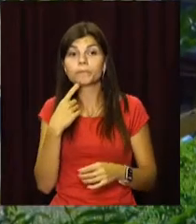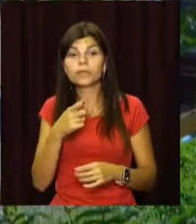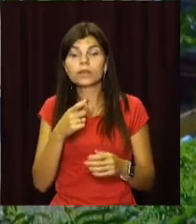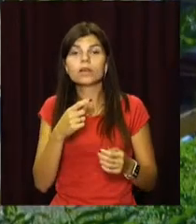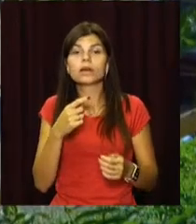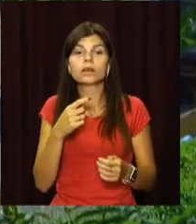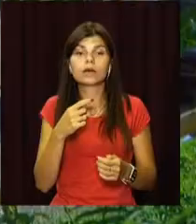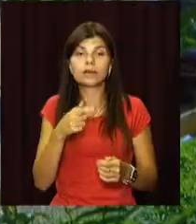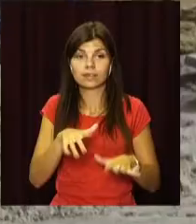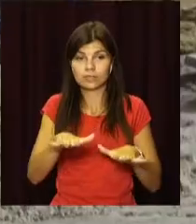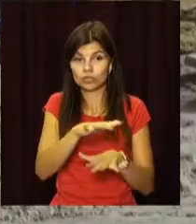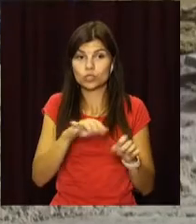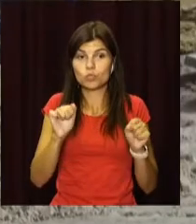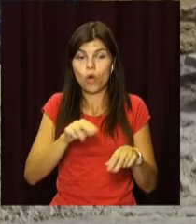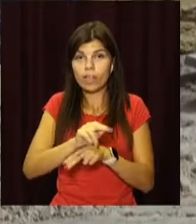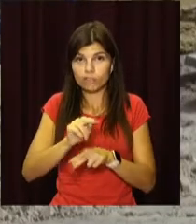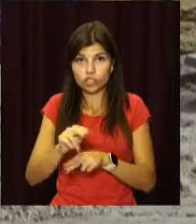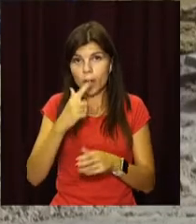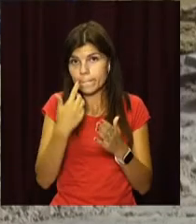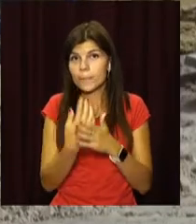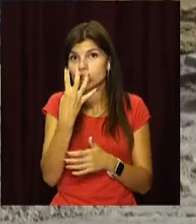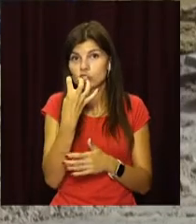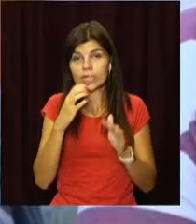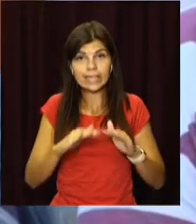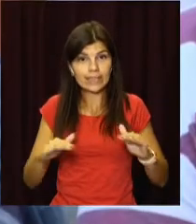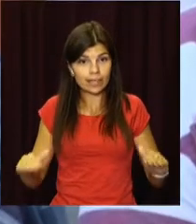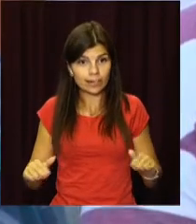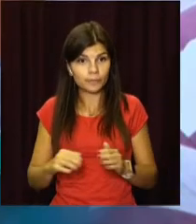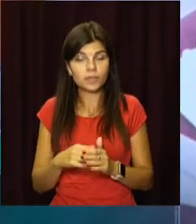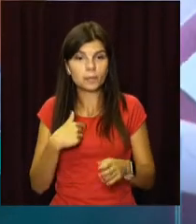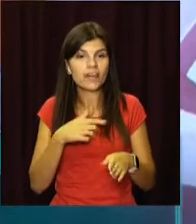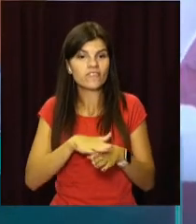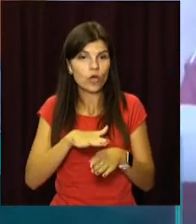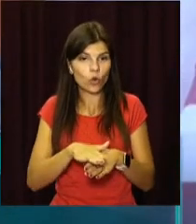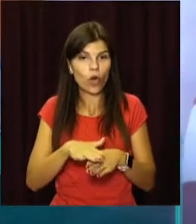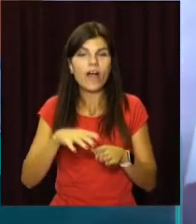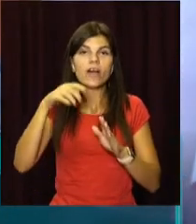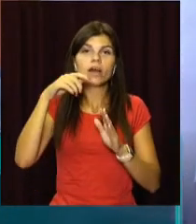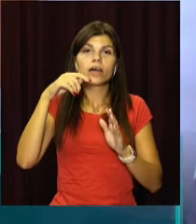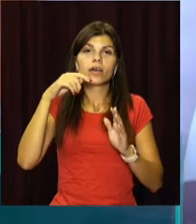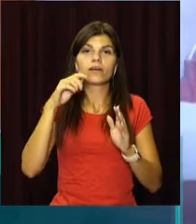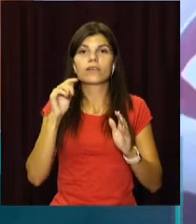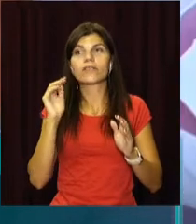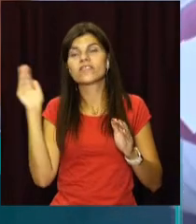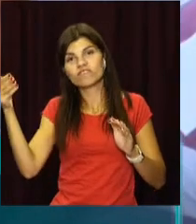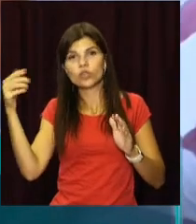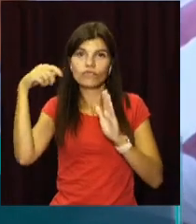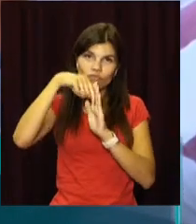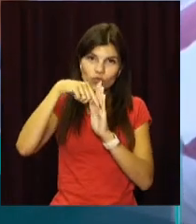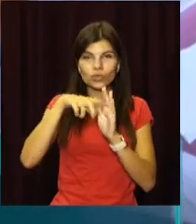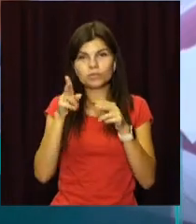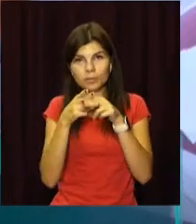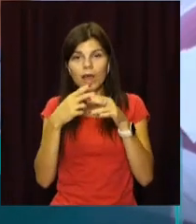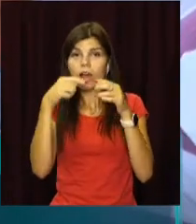цьому корпусі гімназії зможуть навчатися майже 400 дітлахів. Ми виконуємо наружні роботи комунікації,